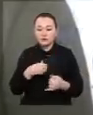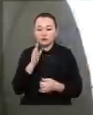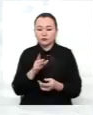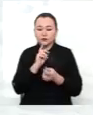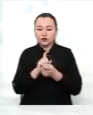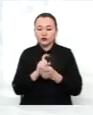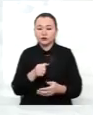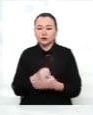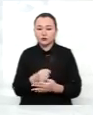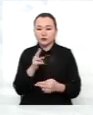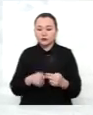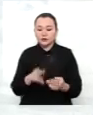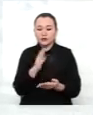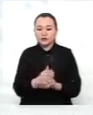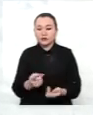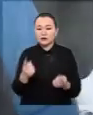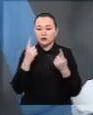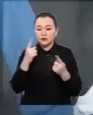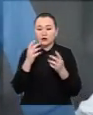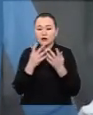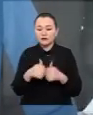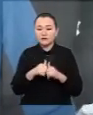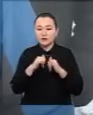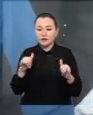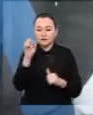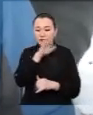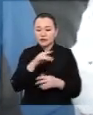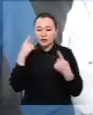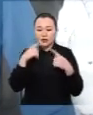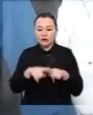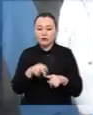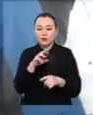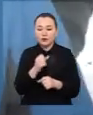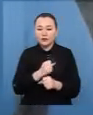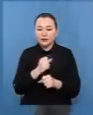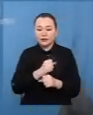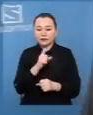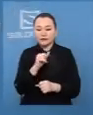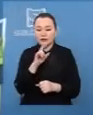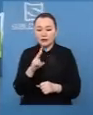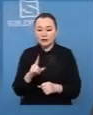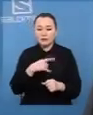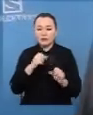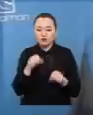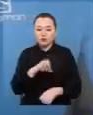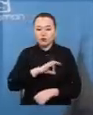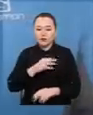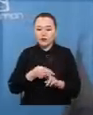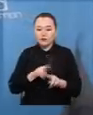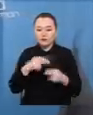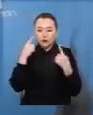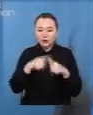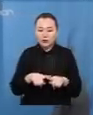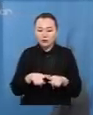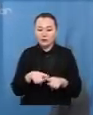сражаться до конца. Существует огромное количество в развитых странах технологий по переработке золы. Мы можем пользоваться этими